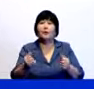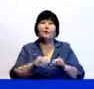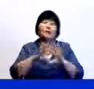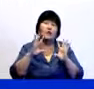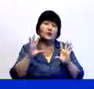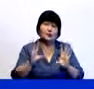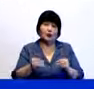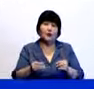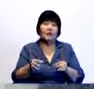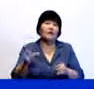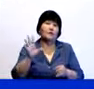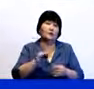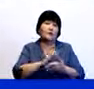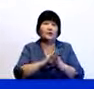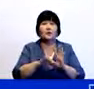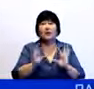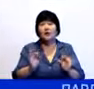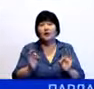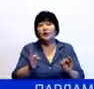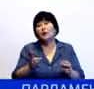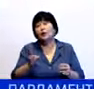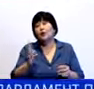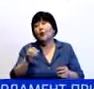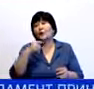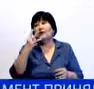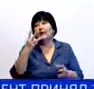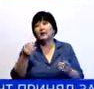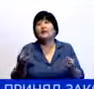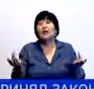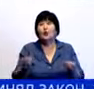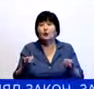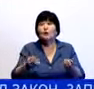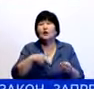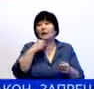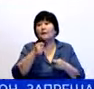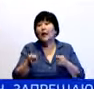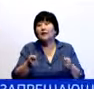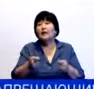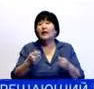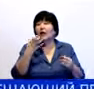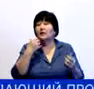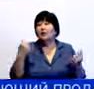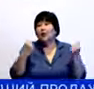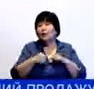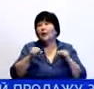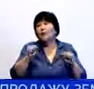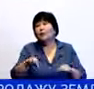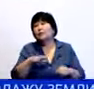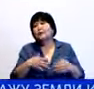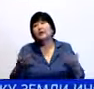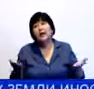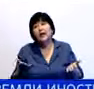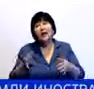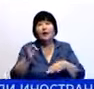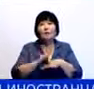целом сейчас состояние нормальное, но говорят, что 3 дня нужно предостерегаться, одеваться тепло. Могут быть какие-то